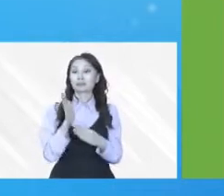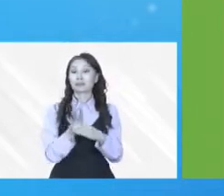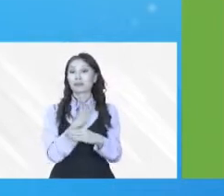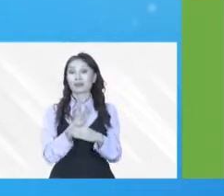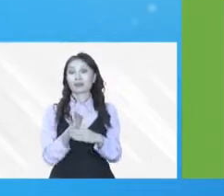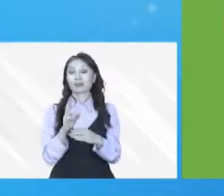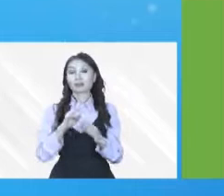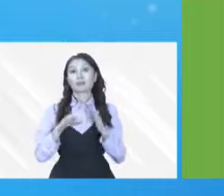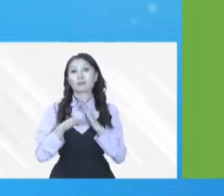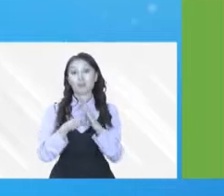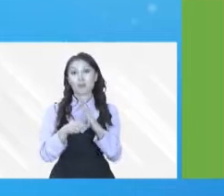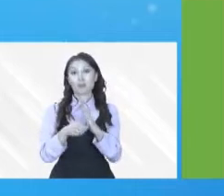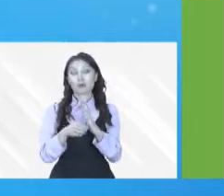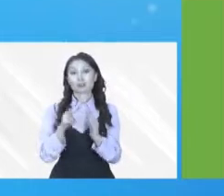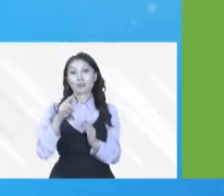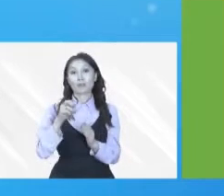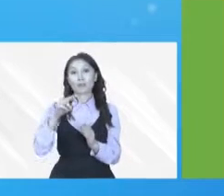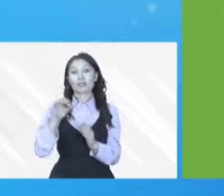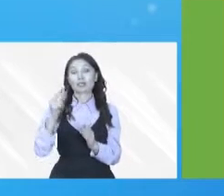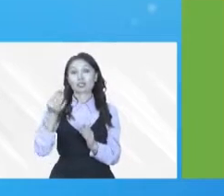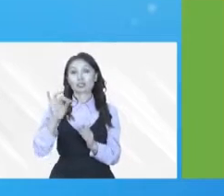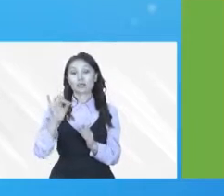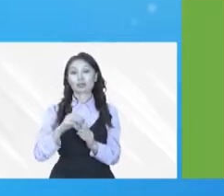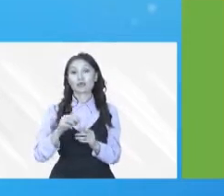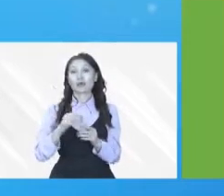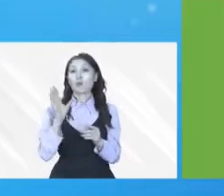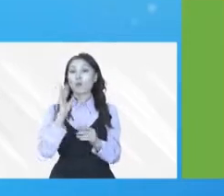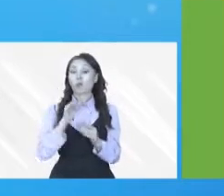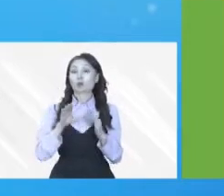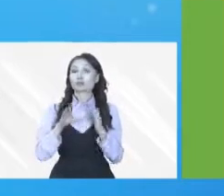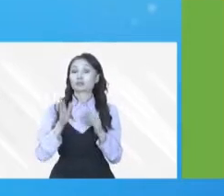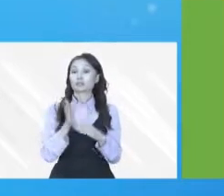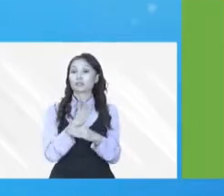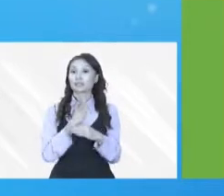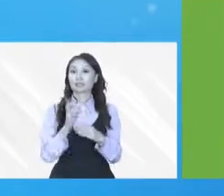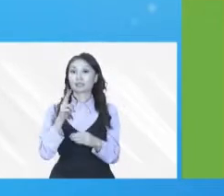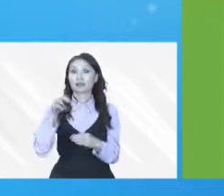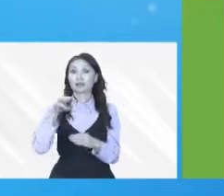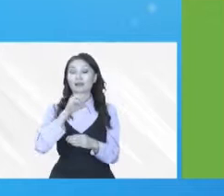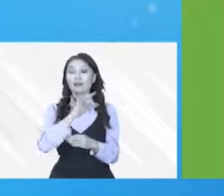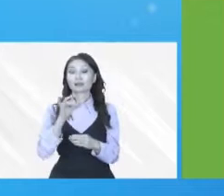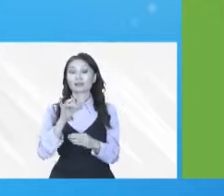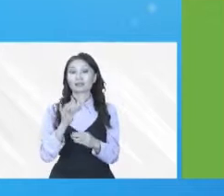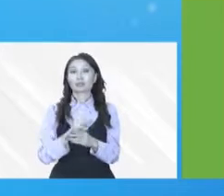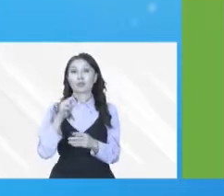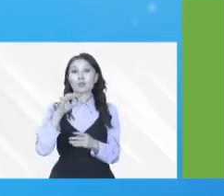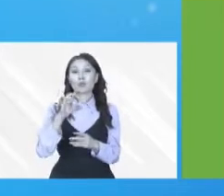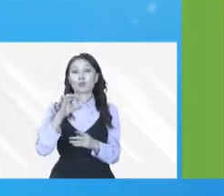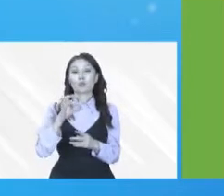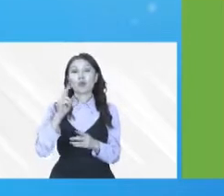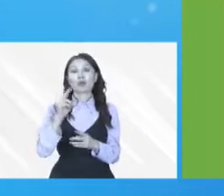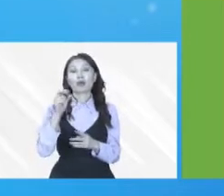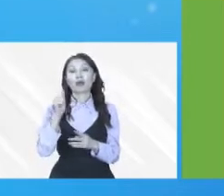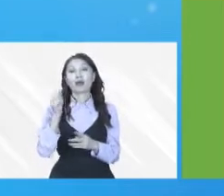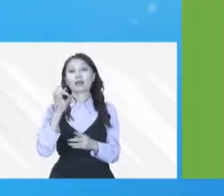делением при помощи поперечной перетяжки могут делиться клетки прокариот, у